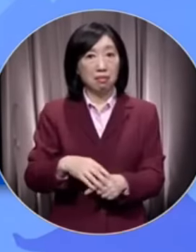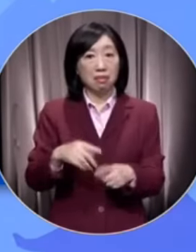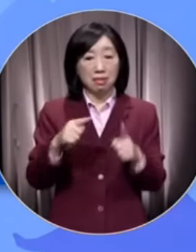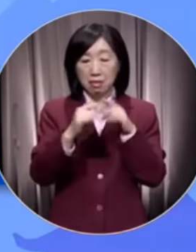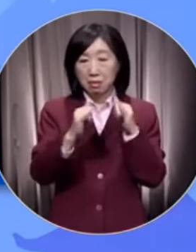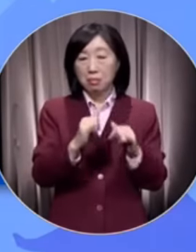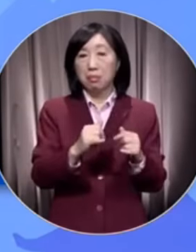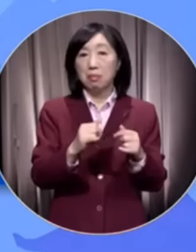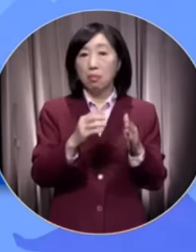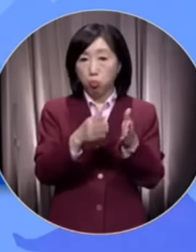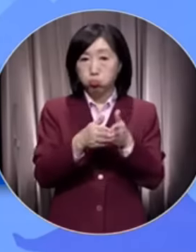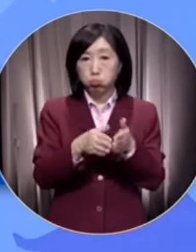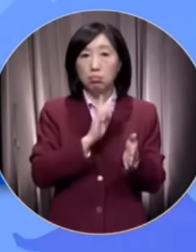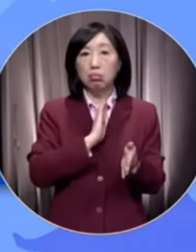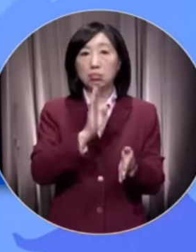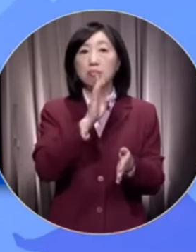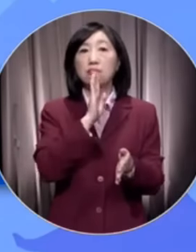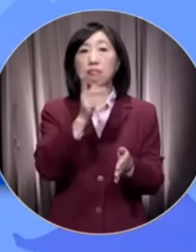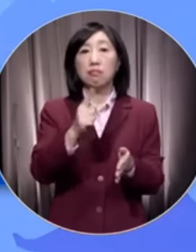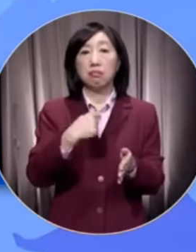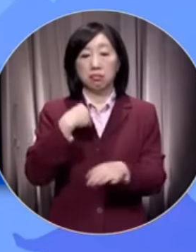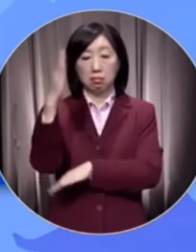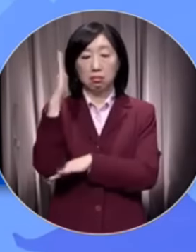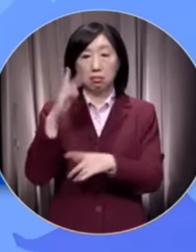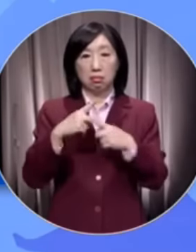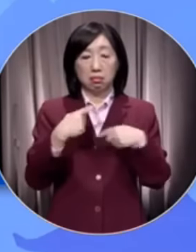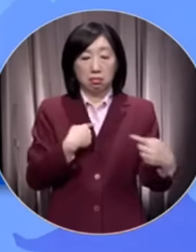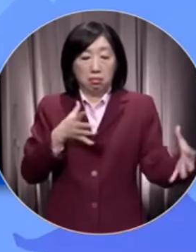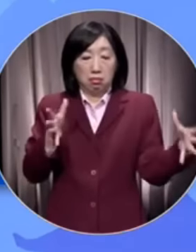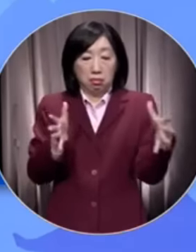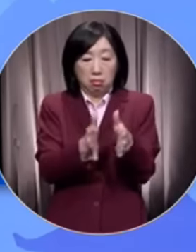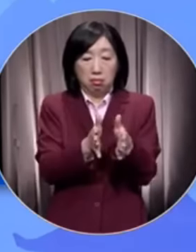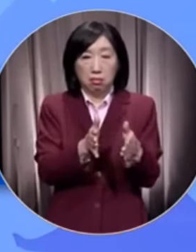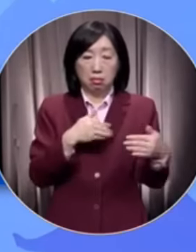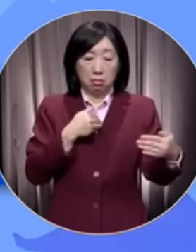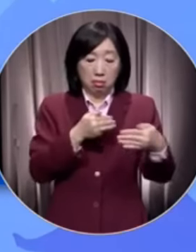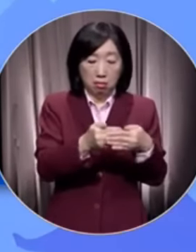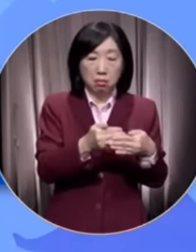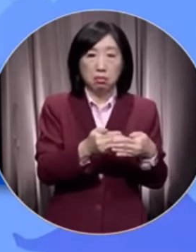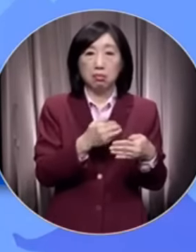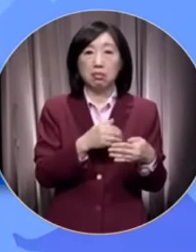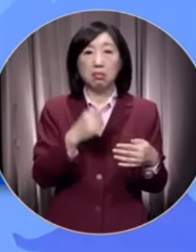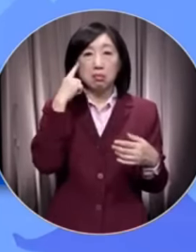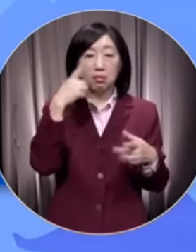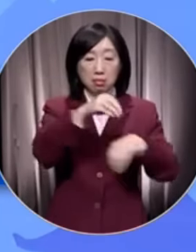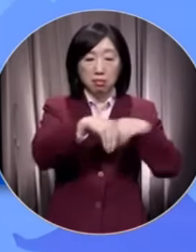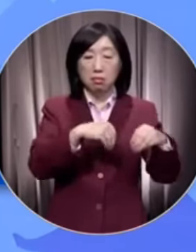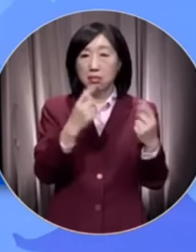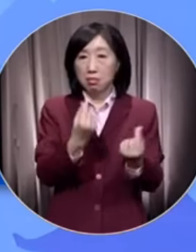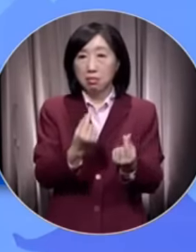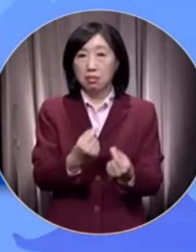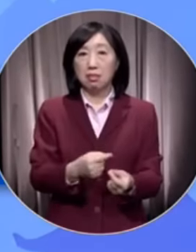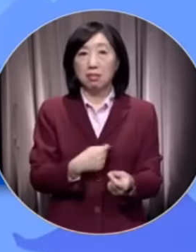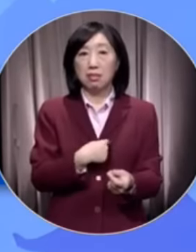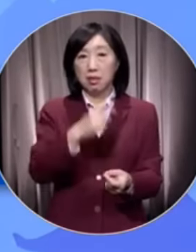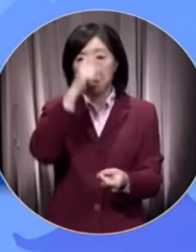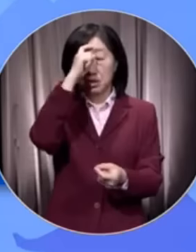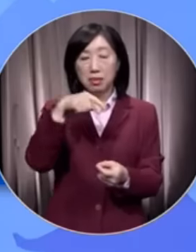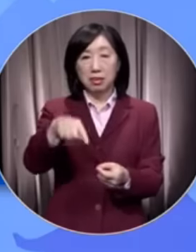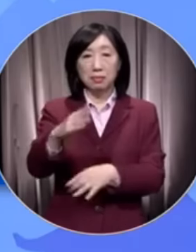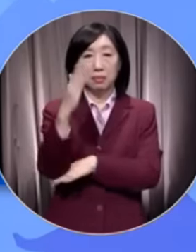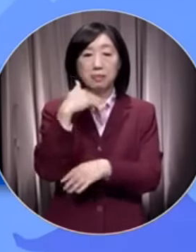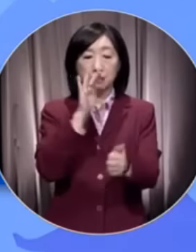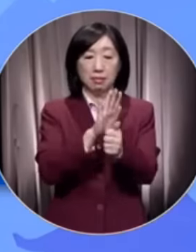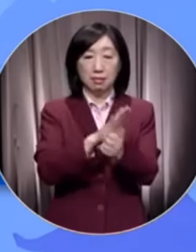站在一起的政府，而不是跟他作对的政府。人民期待的是一个解决问题的政